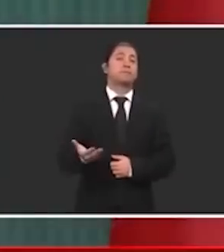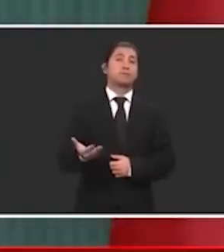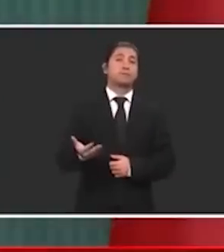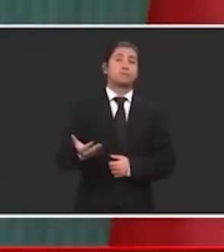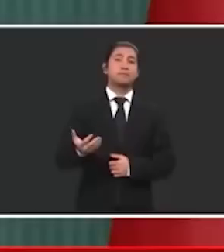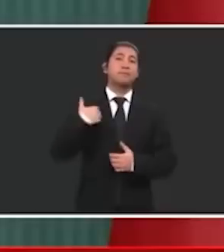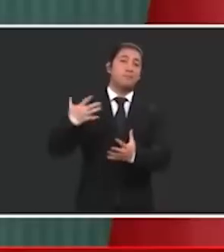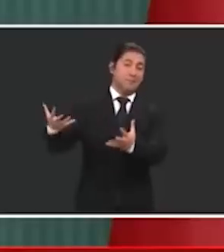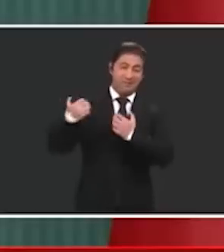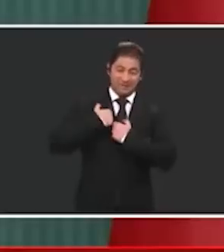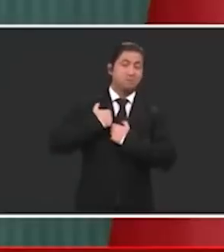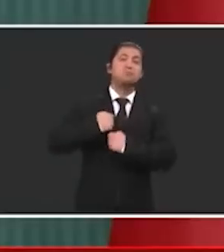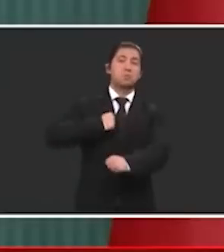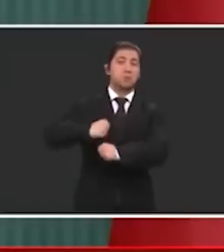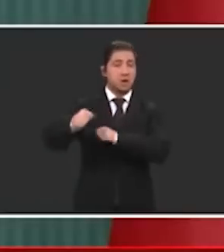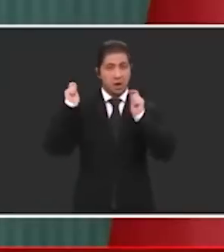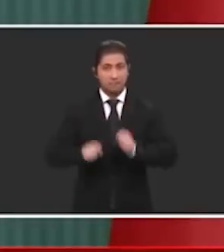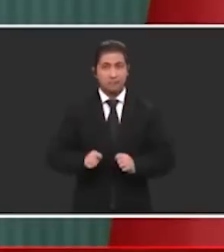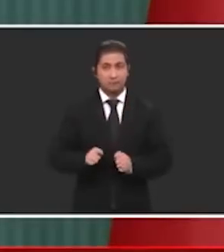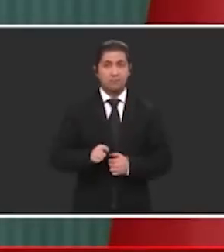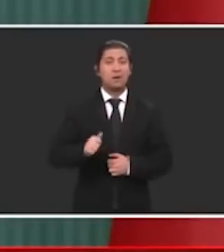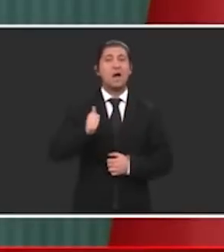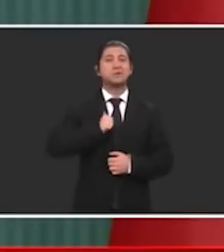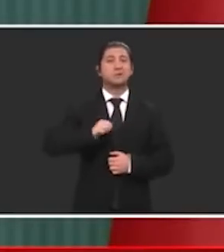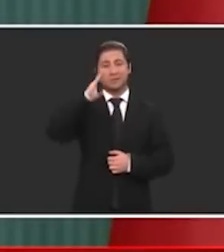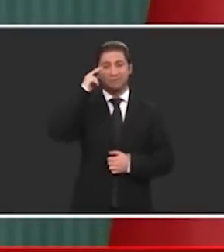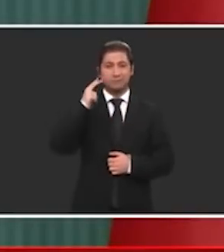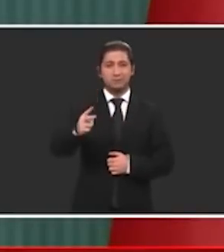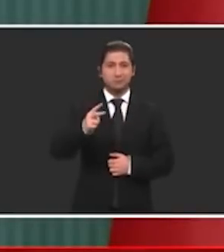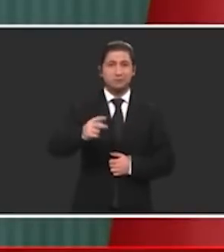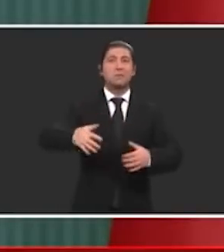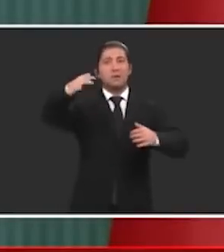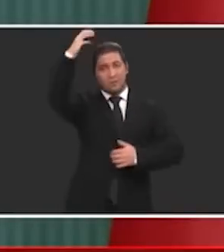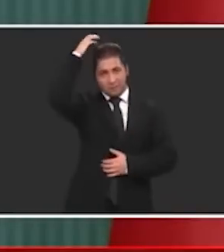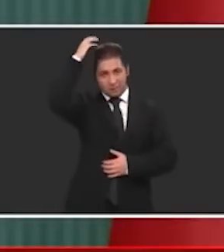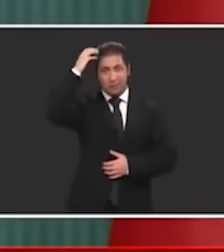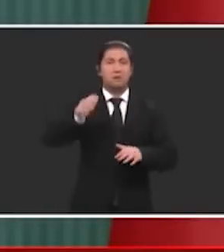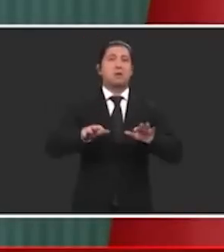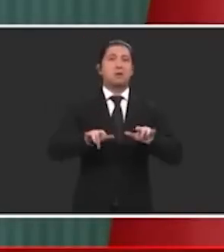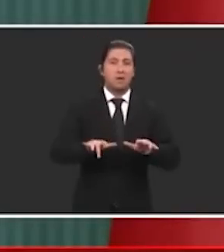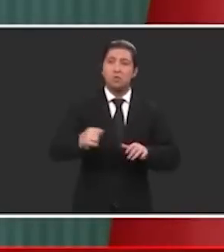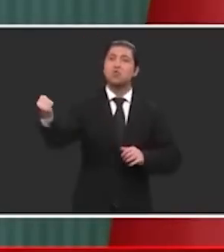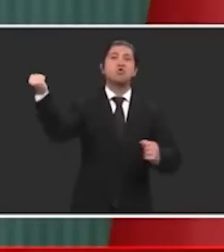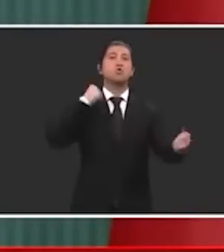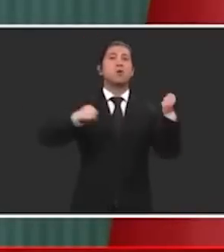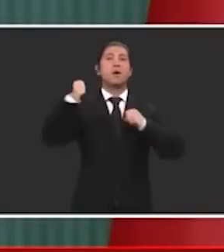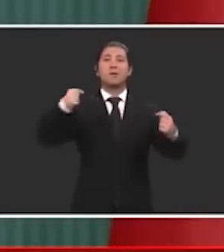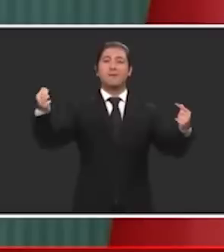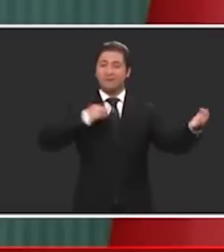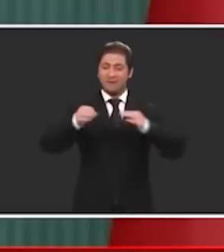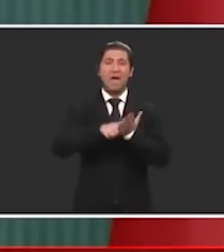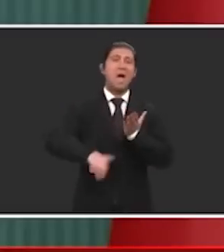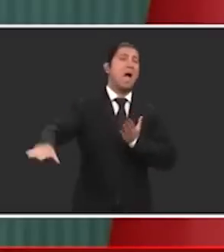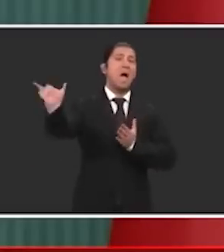Vesayetle mücadele ettik. Üniformalı, cübbeli, klavyeli cuntacıların, her